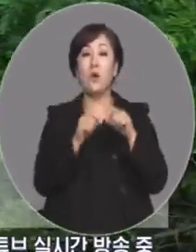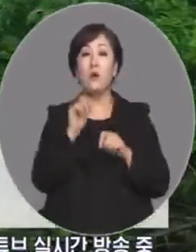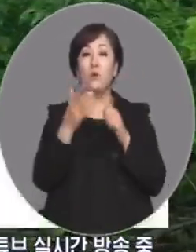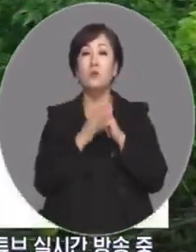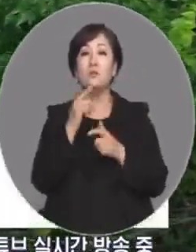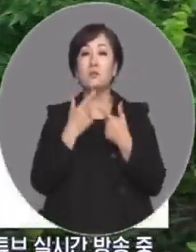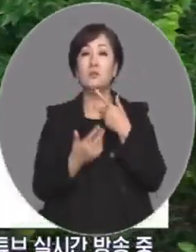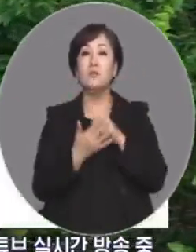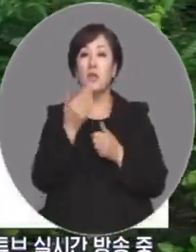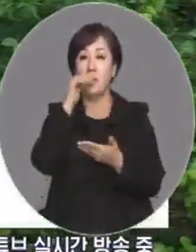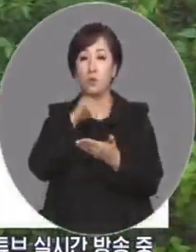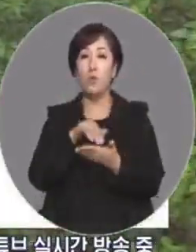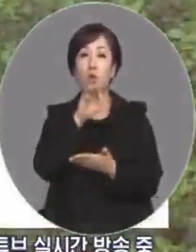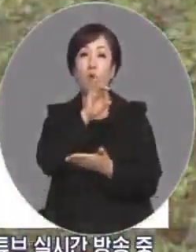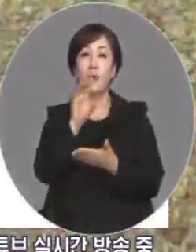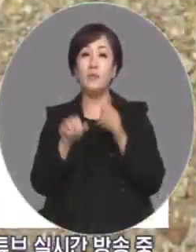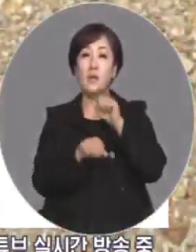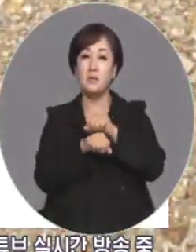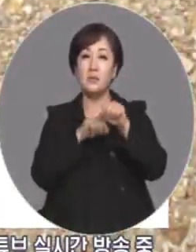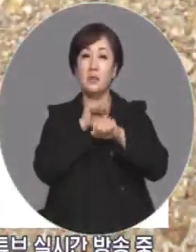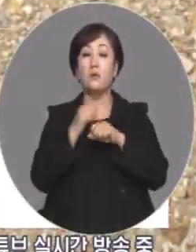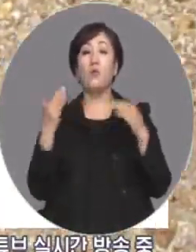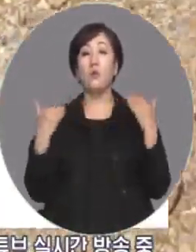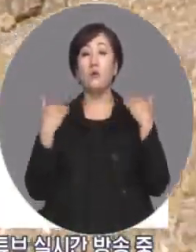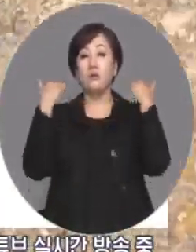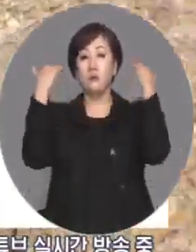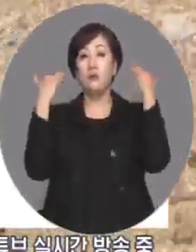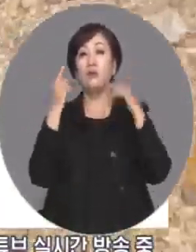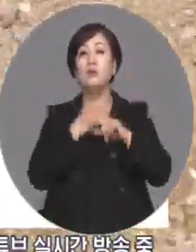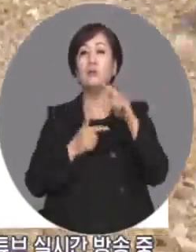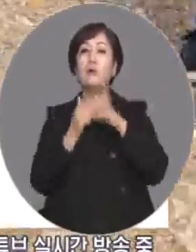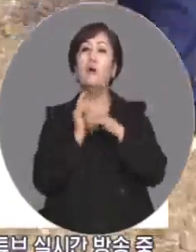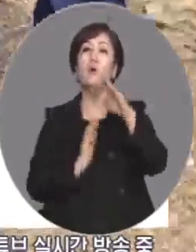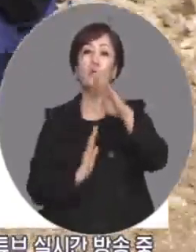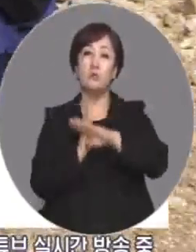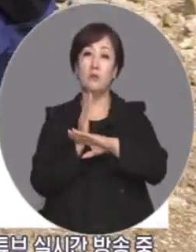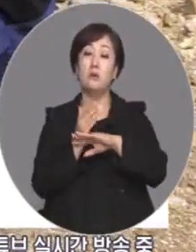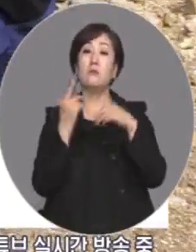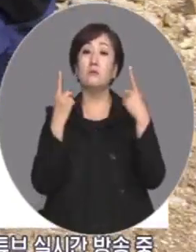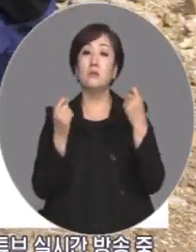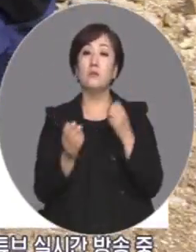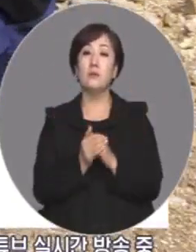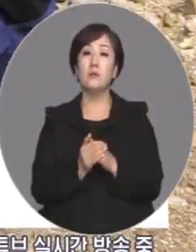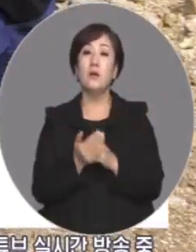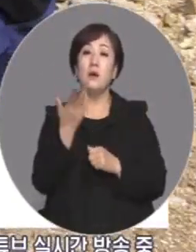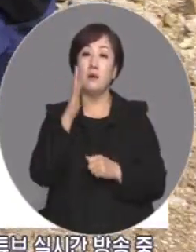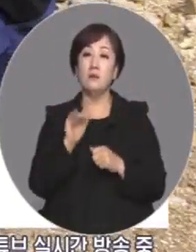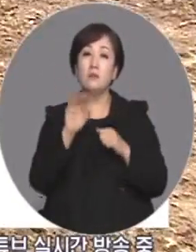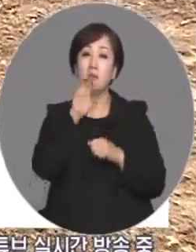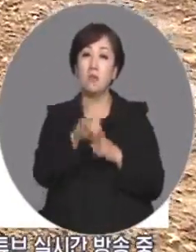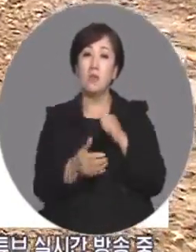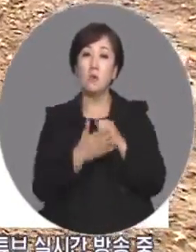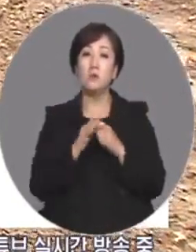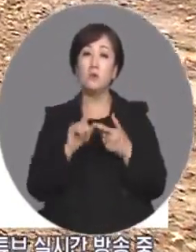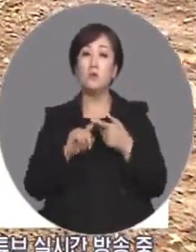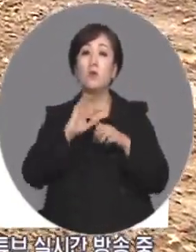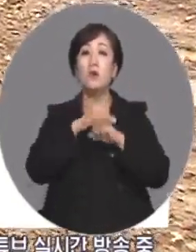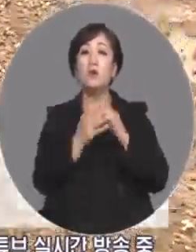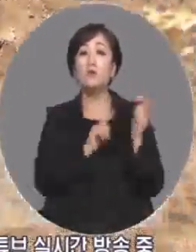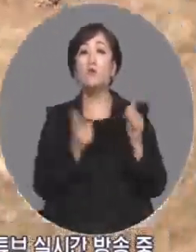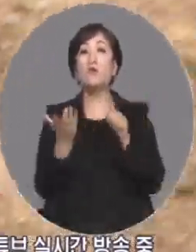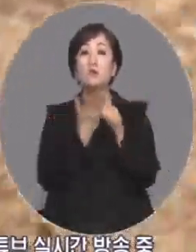크고 작은 자갈을 쌓아놨는데 그 높이가 성인 남성 키를 훌쩍 넘깁니다. 그런데 이곳은 과수원